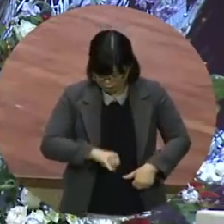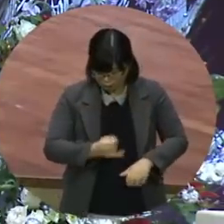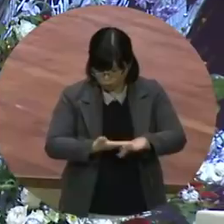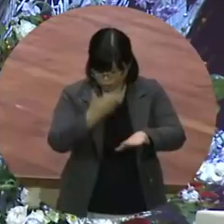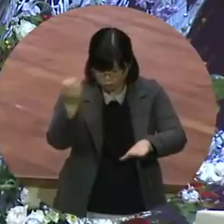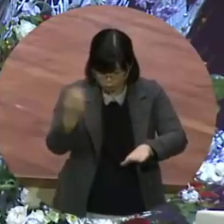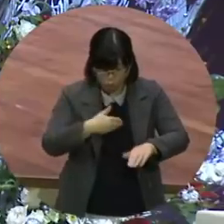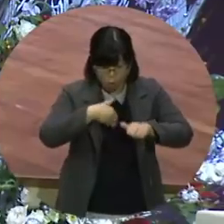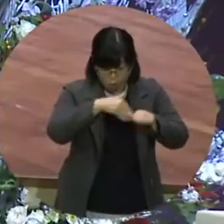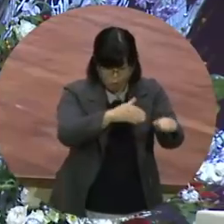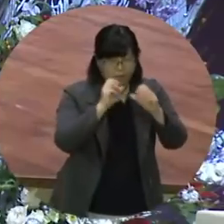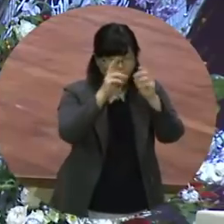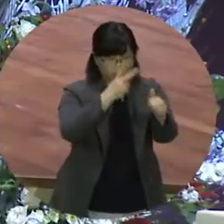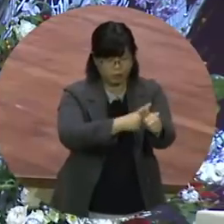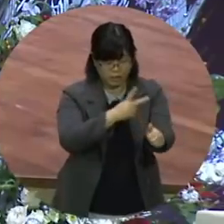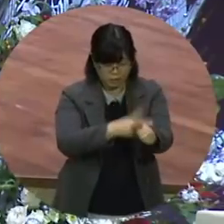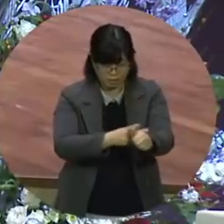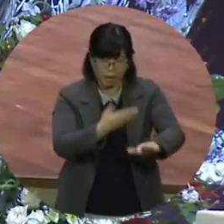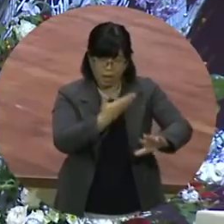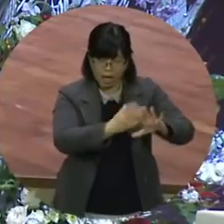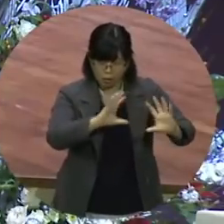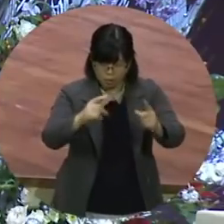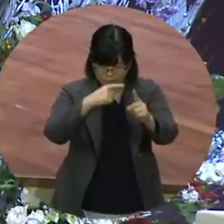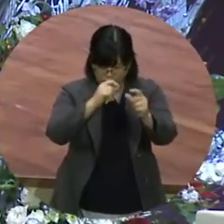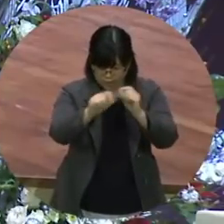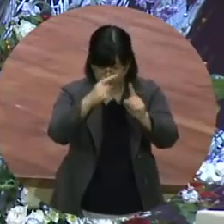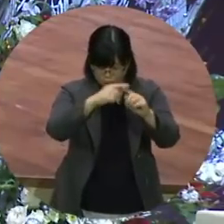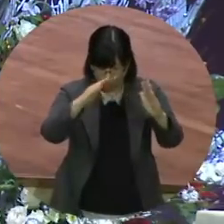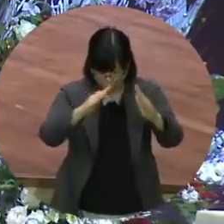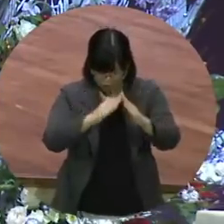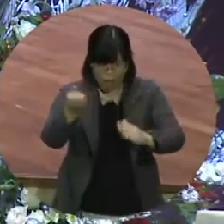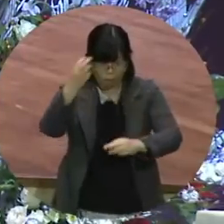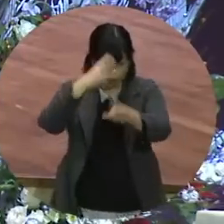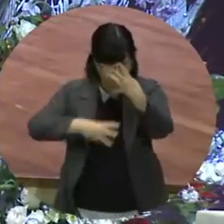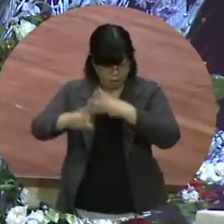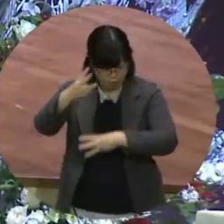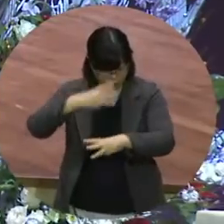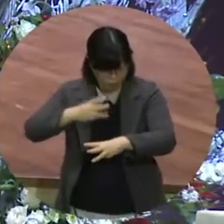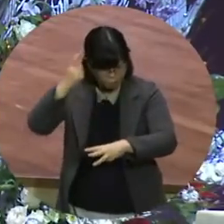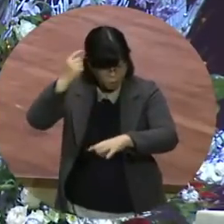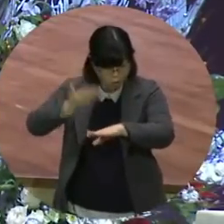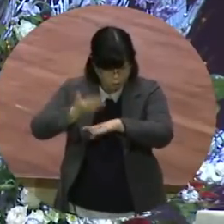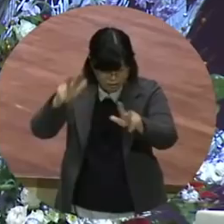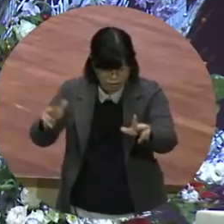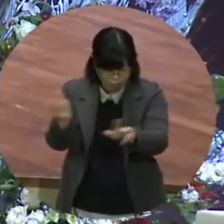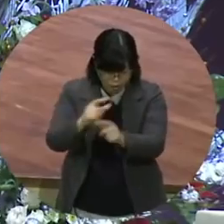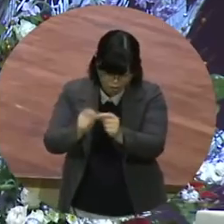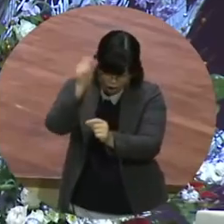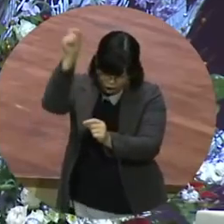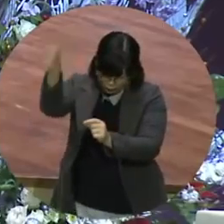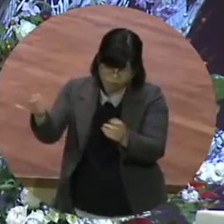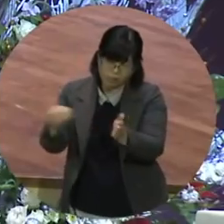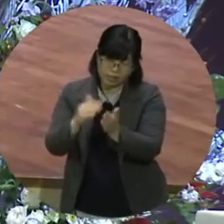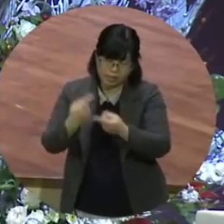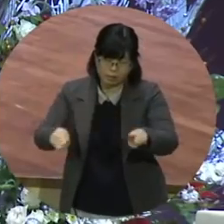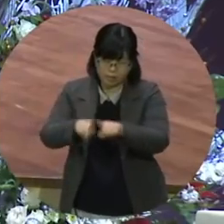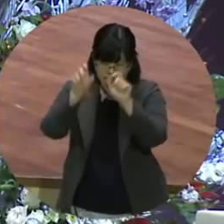파충 협력하는 모든 성교사님들 해외지기에 모든 성들을 자라는 렘넌트들 머리 위에 지금 영원까지 함께